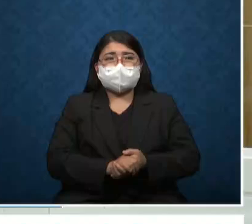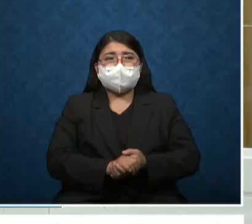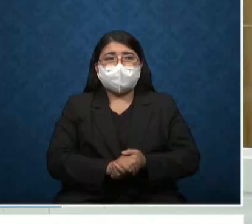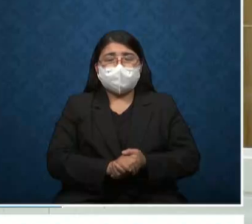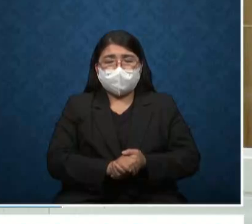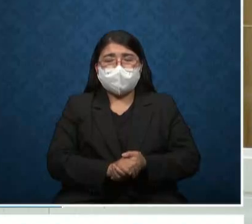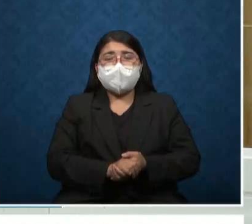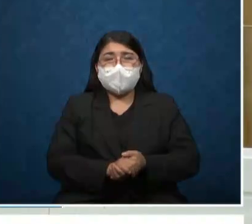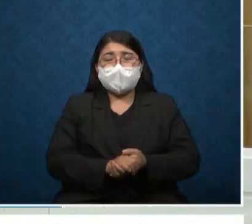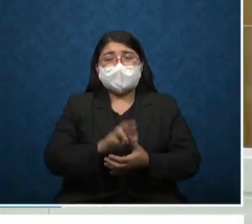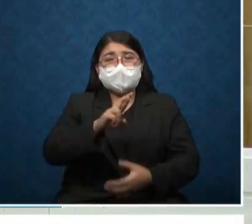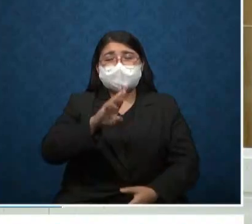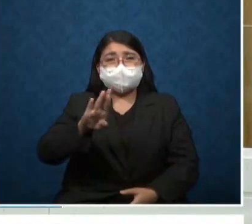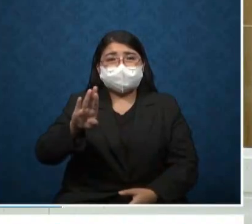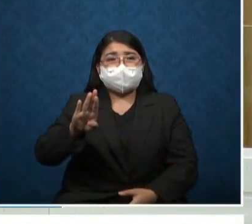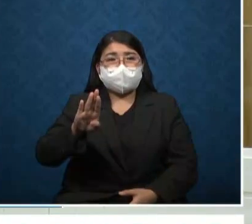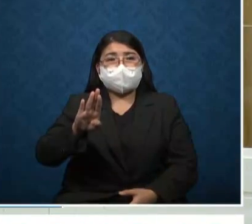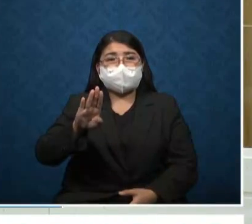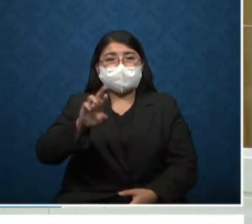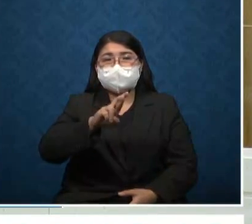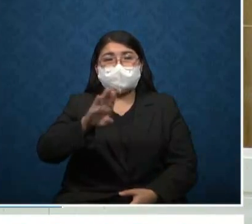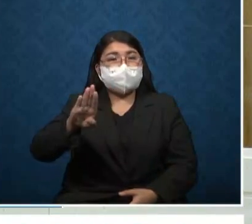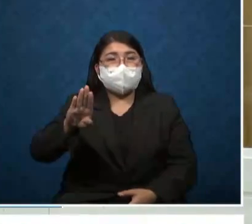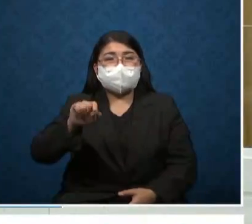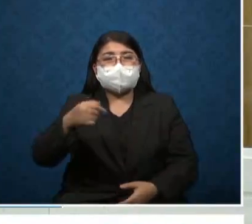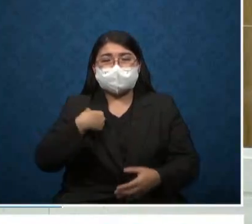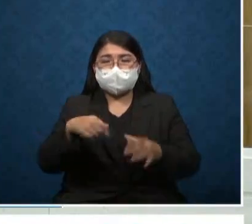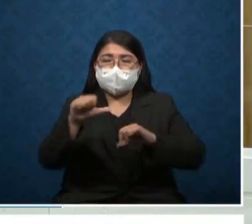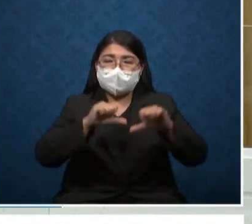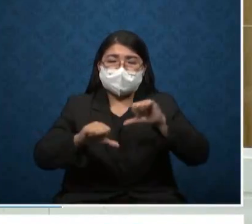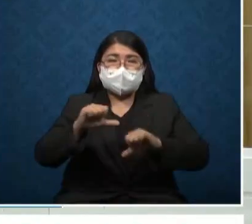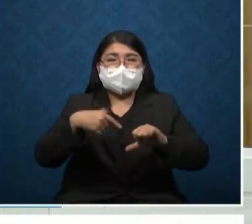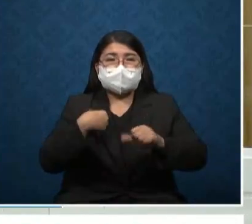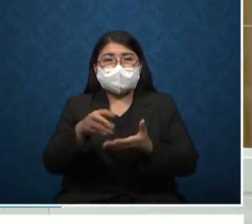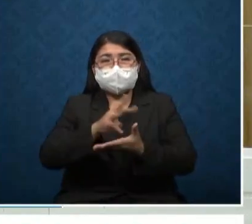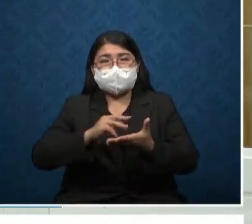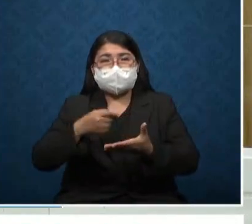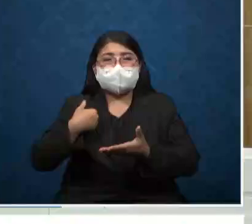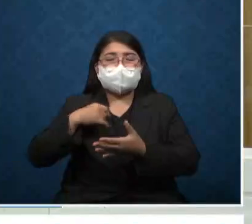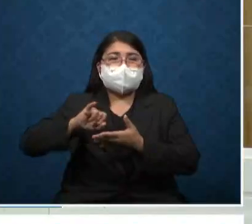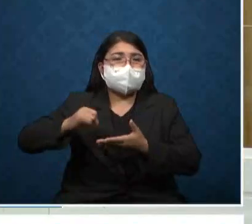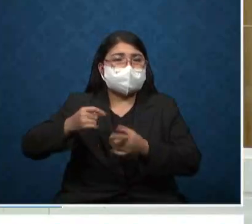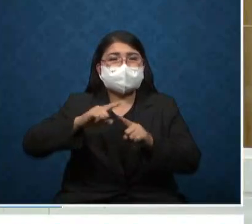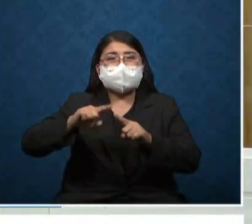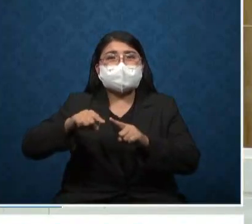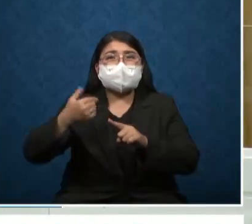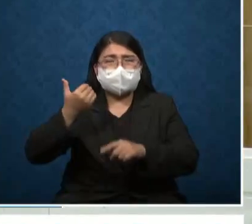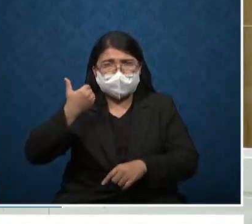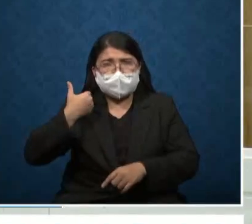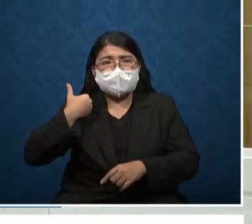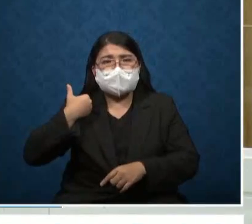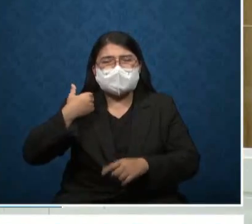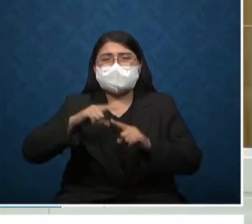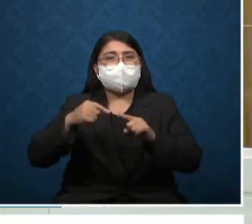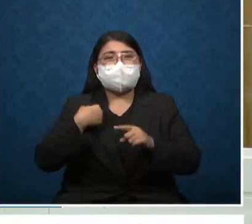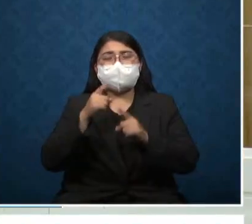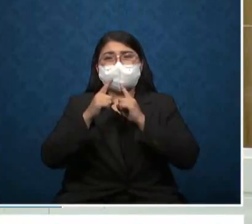เขาทำอยู่แล้วครั มีอยู่แล้ครัเช่นทางด้านวทยาศาต์ ลเรยมหิดลลงเรีจุราพรหรทท่พูดถงมอยู่แล้ว ตรงนั้นเราจะไม